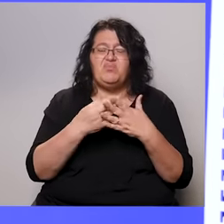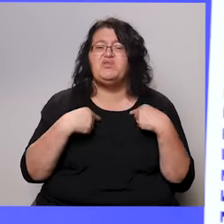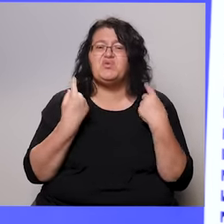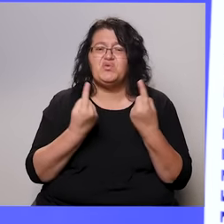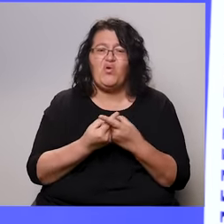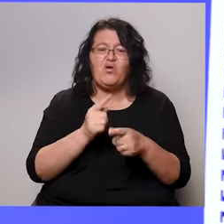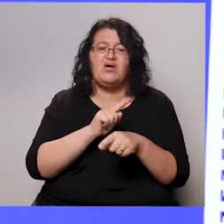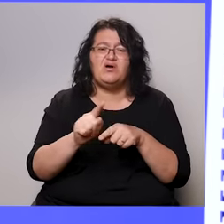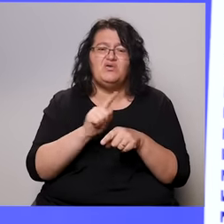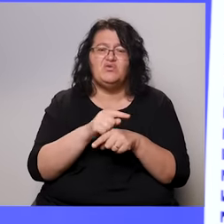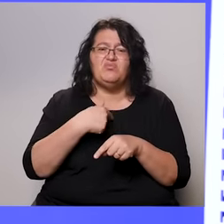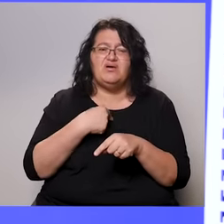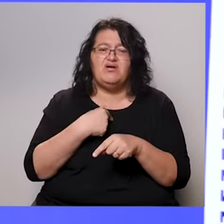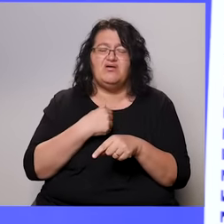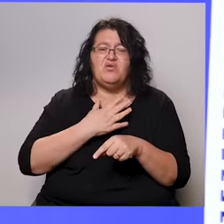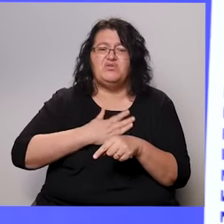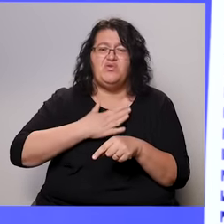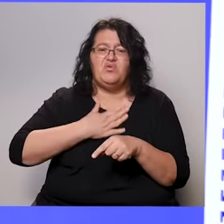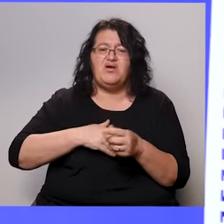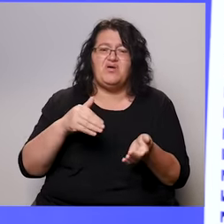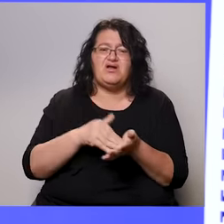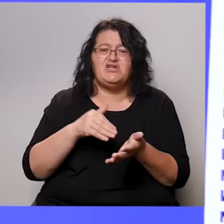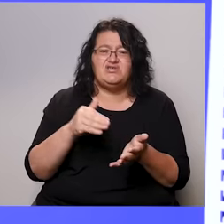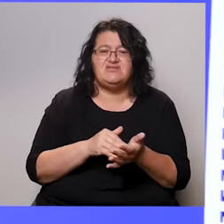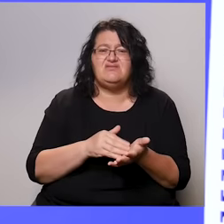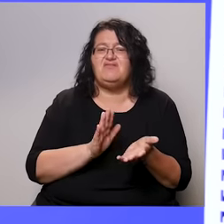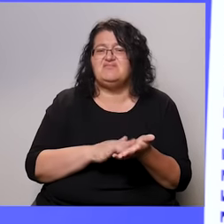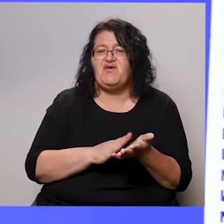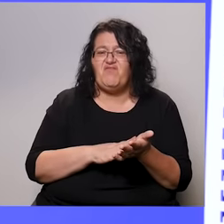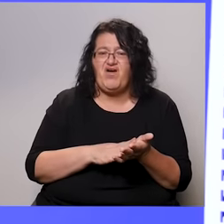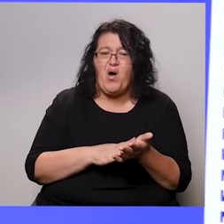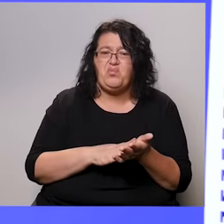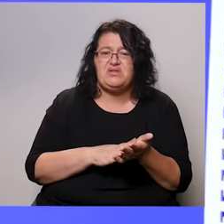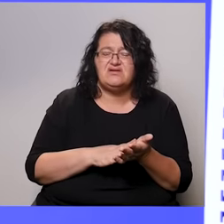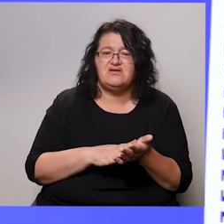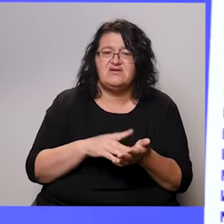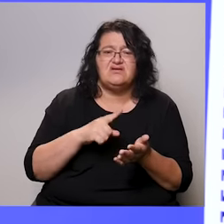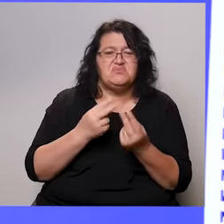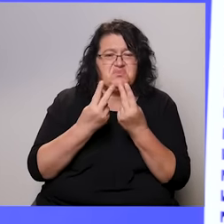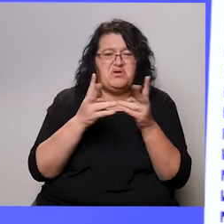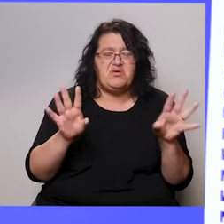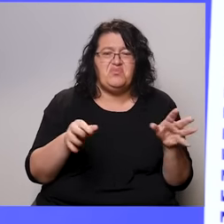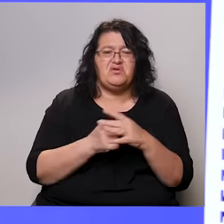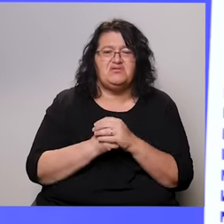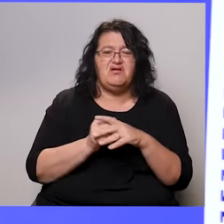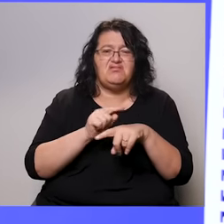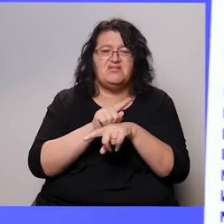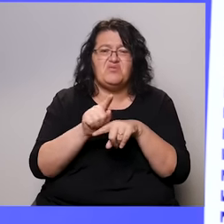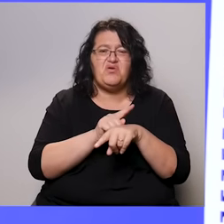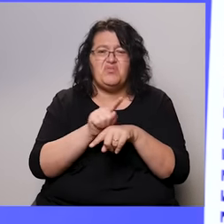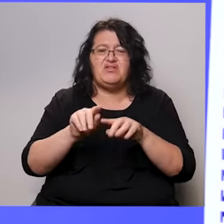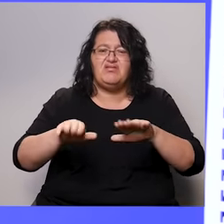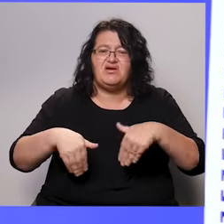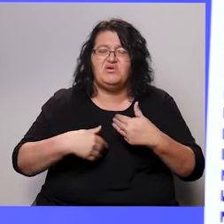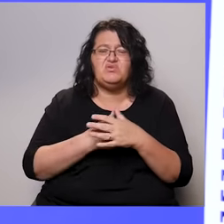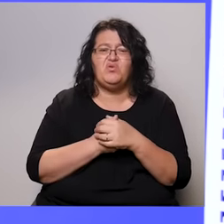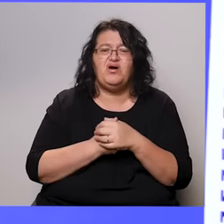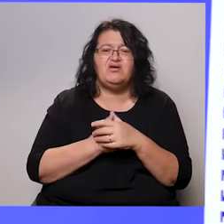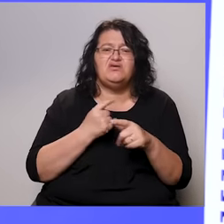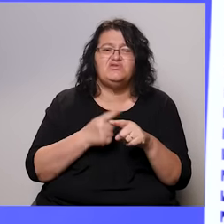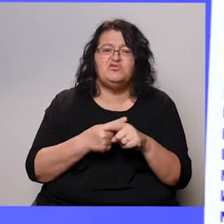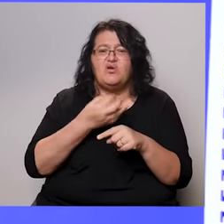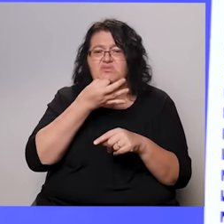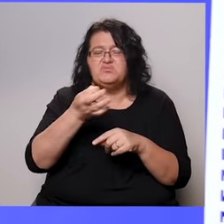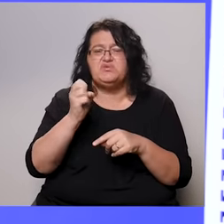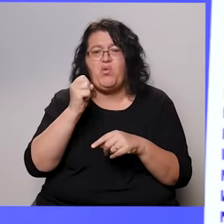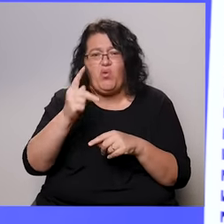că lucrurile pe care eu le ținteam ca și necesități, de fapt, nu erau importante, erau de moment, erau trecătoare. Și atunci am